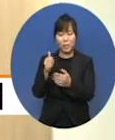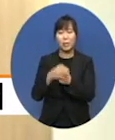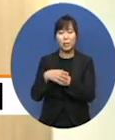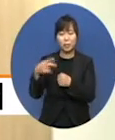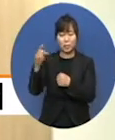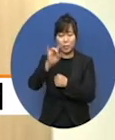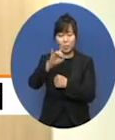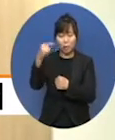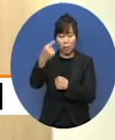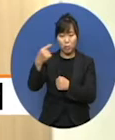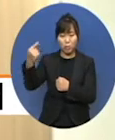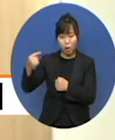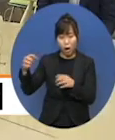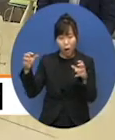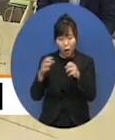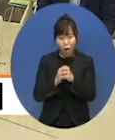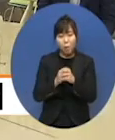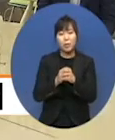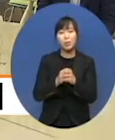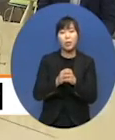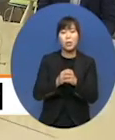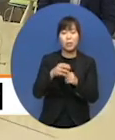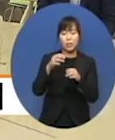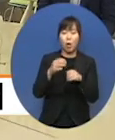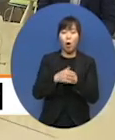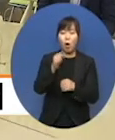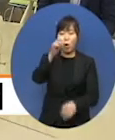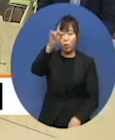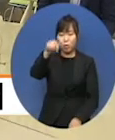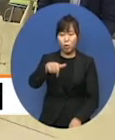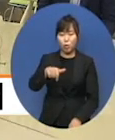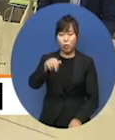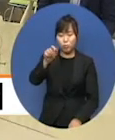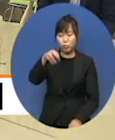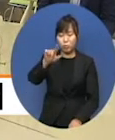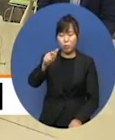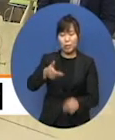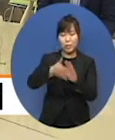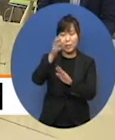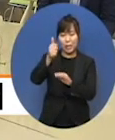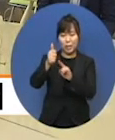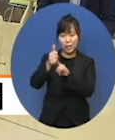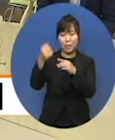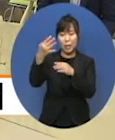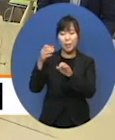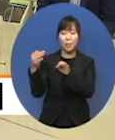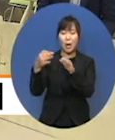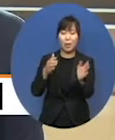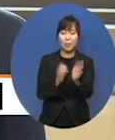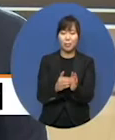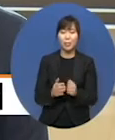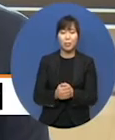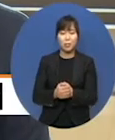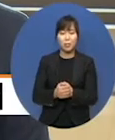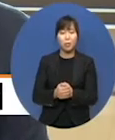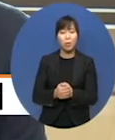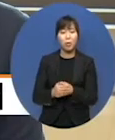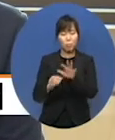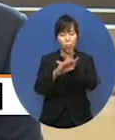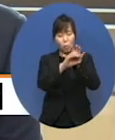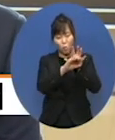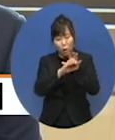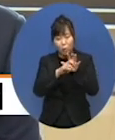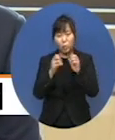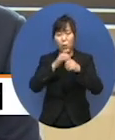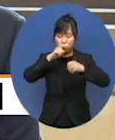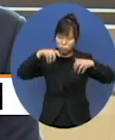춘천시 인재육성장학회 이사장인 허석 순천시장에게 전달했습니다. 허석 순천시장은